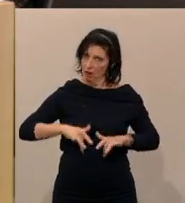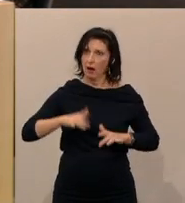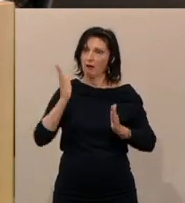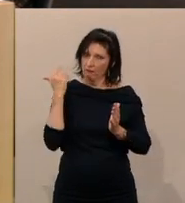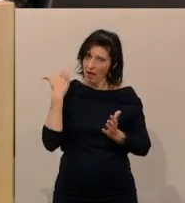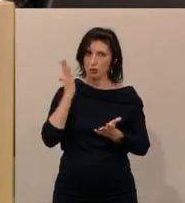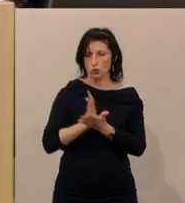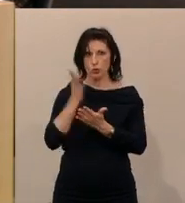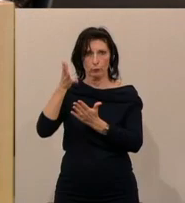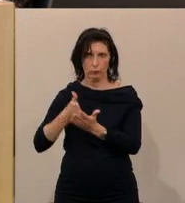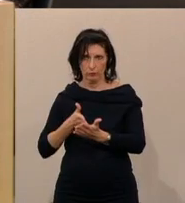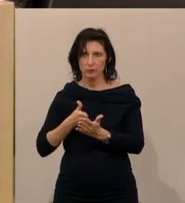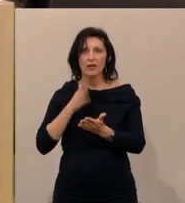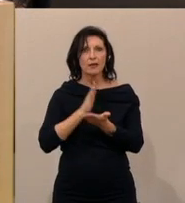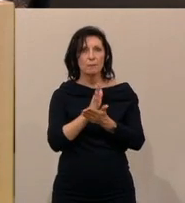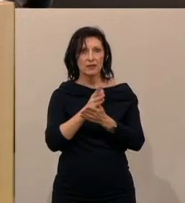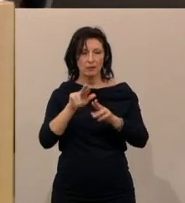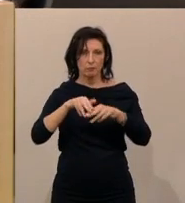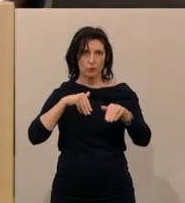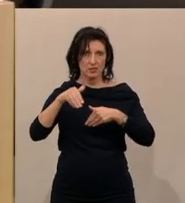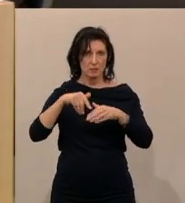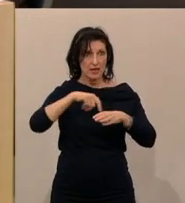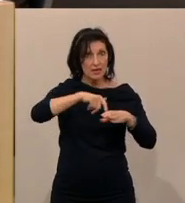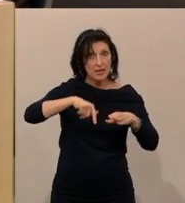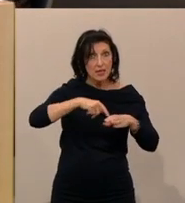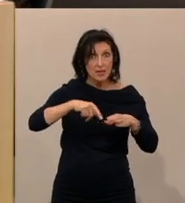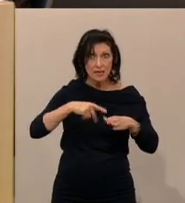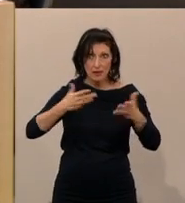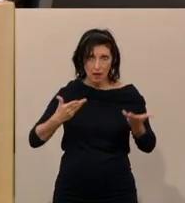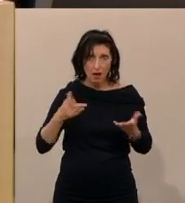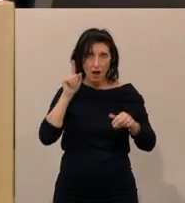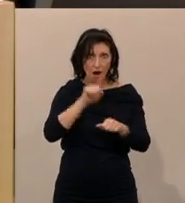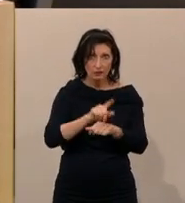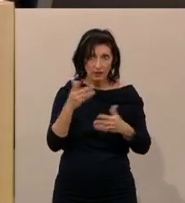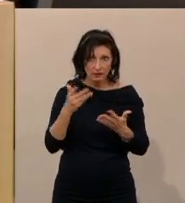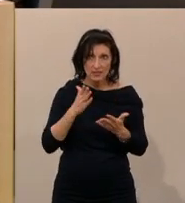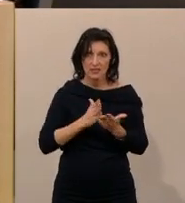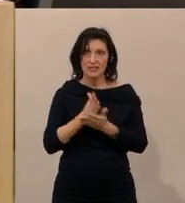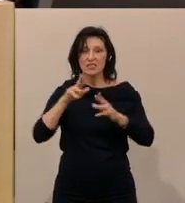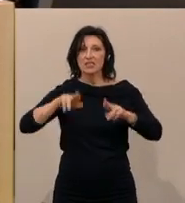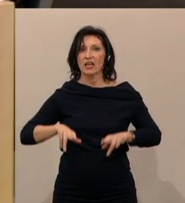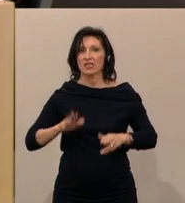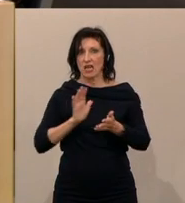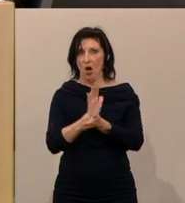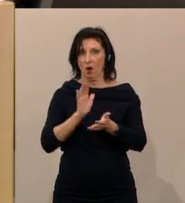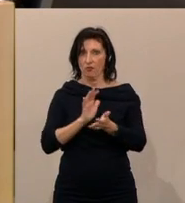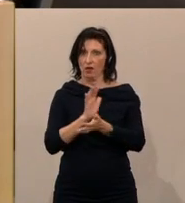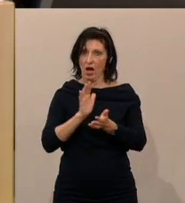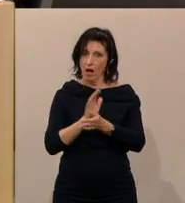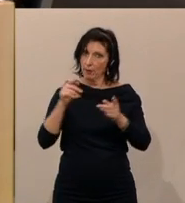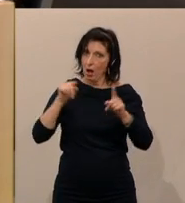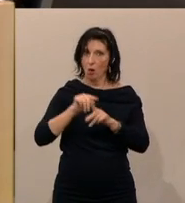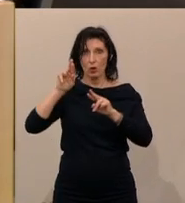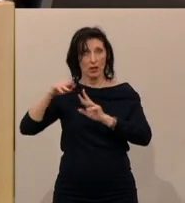68. Bedienstete im Bundesministerium für Inneres sind dazu angehalten, ihre dienstrechtlichen Aufgaben unter Beachtung der